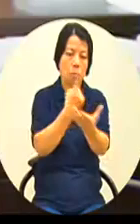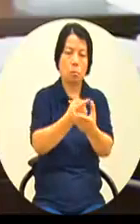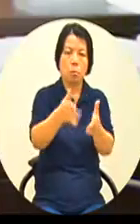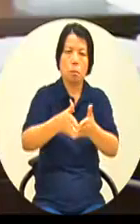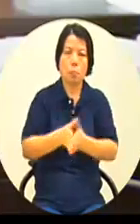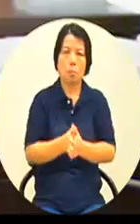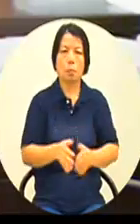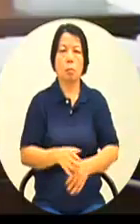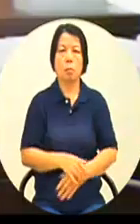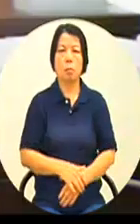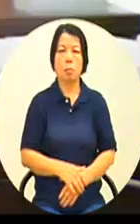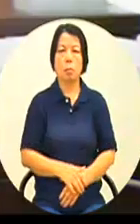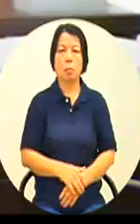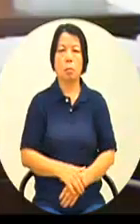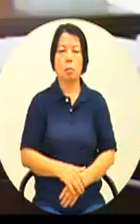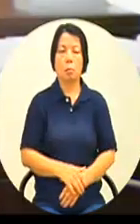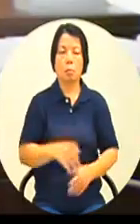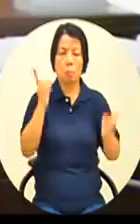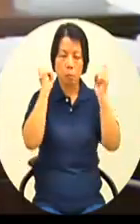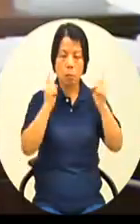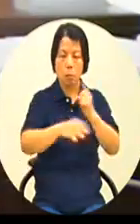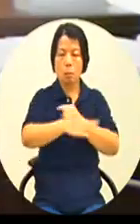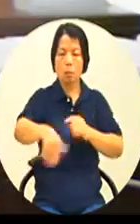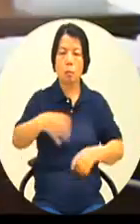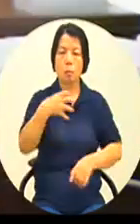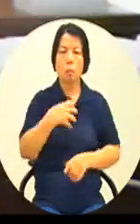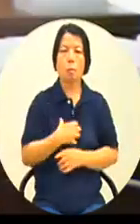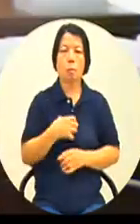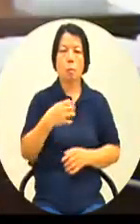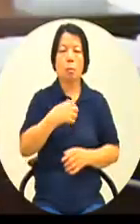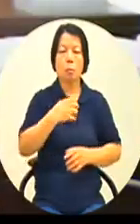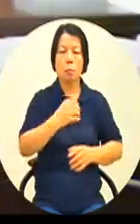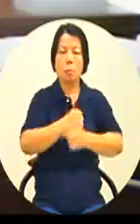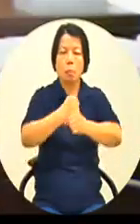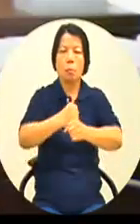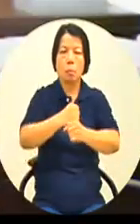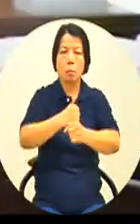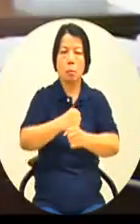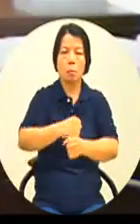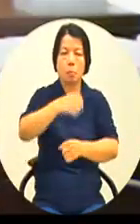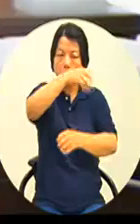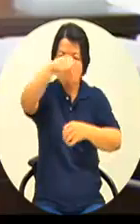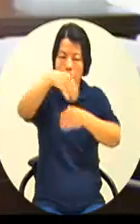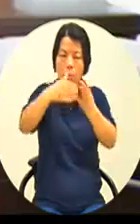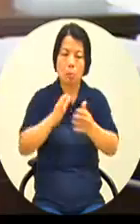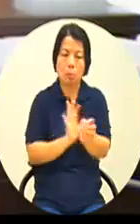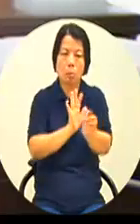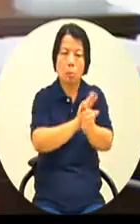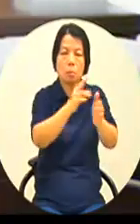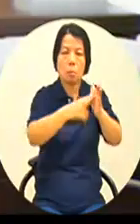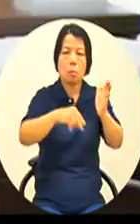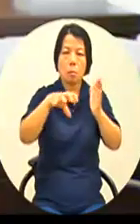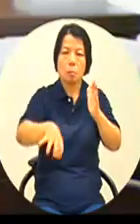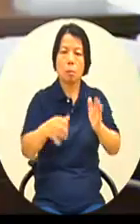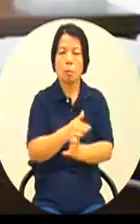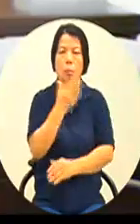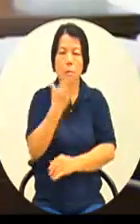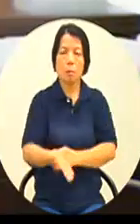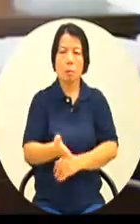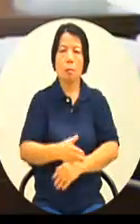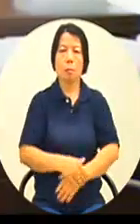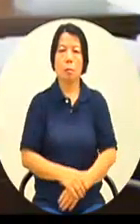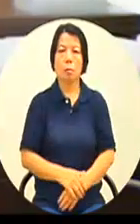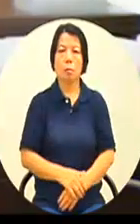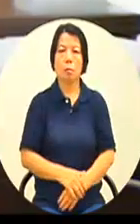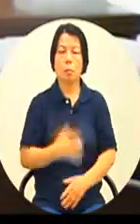什么？在鼓山区蛤蟆仙你们推动的那个说明会失败，我